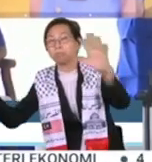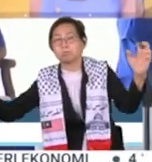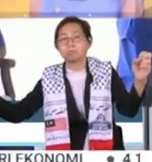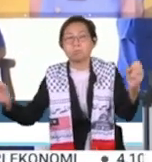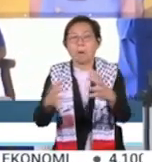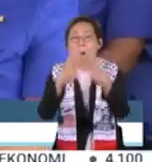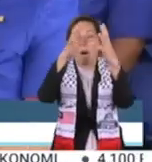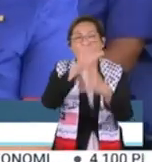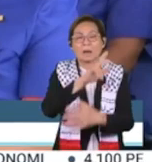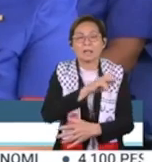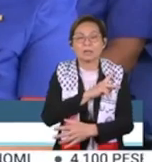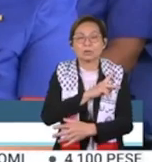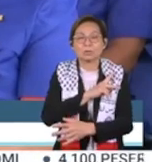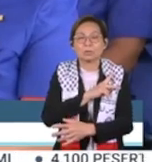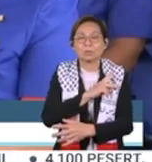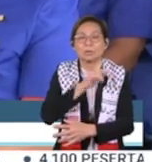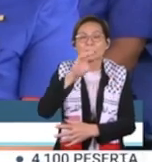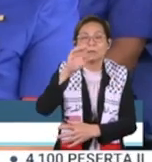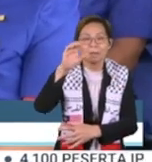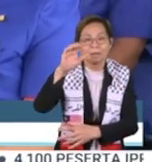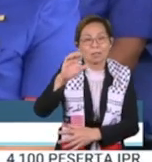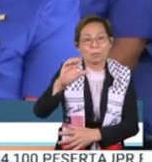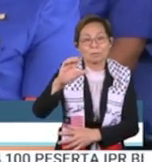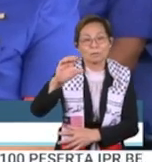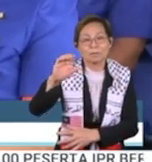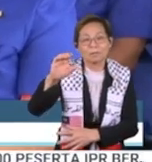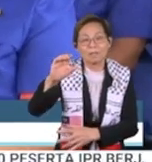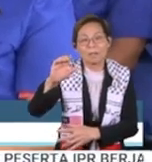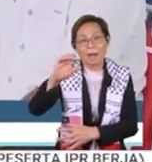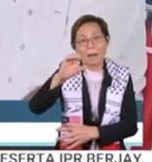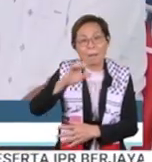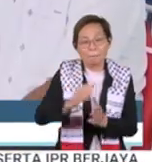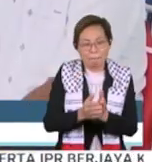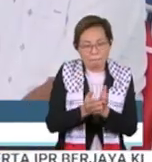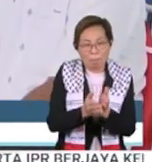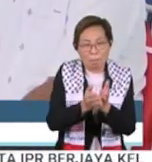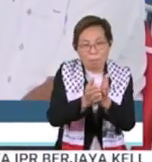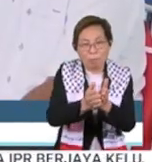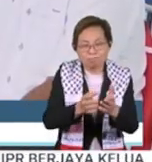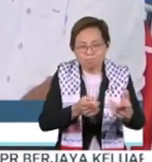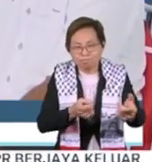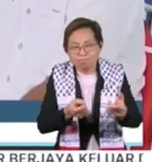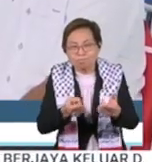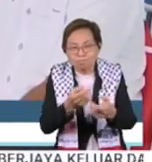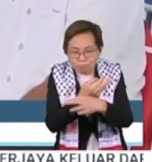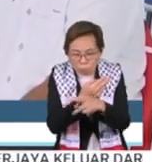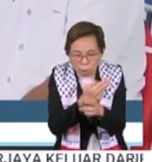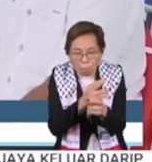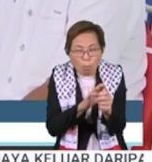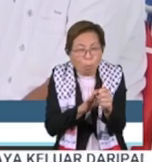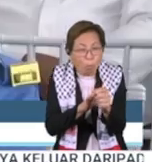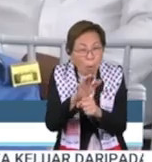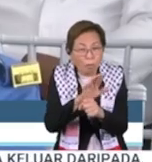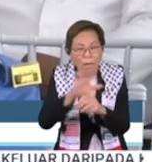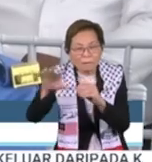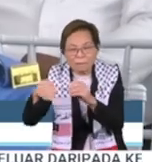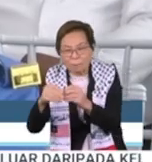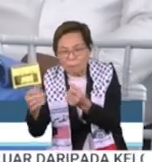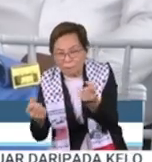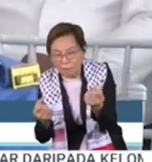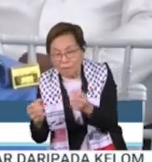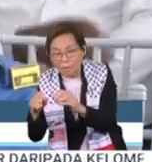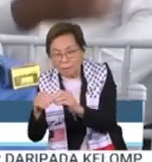Ketua Pesuruh Jaya APM Dato' Aminur Rahim Muhammad berkata aset-aset di air juga telah diselenggara sepenuhnya di samping tambahan kenderaan